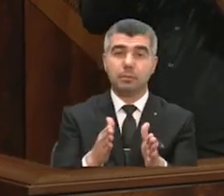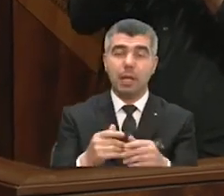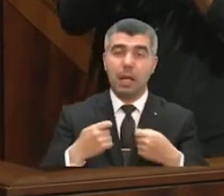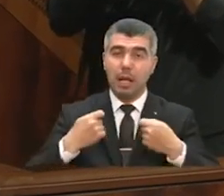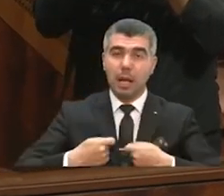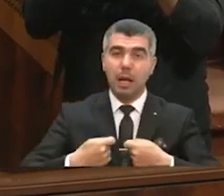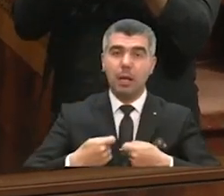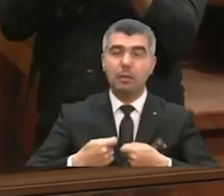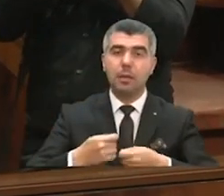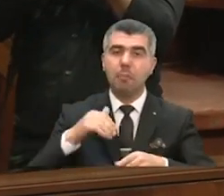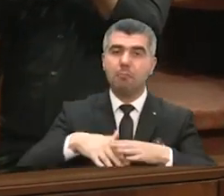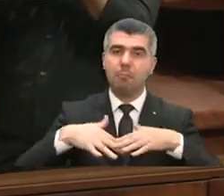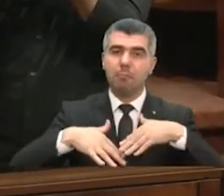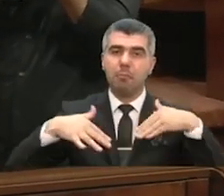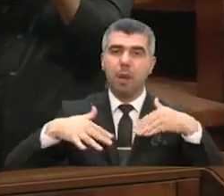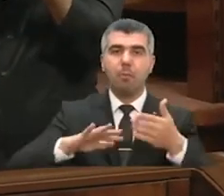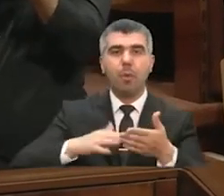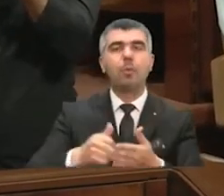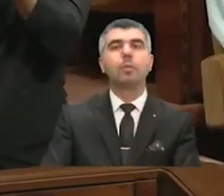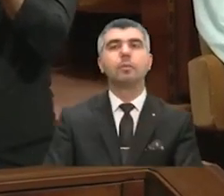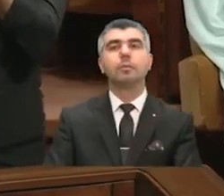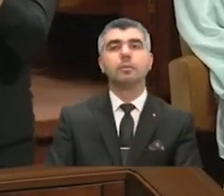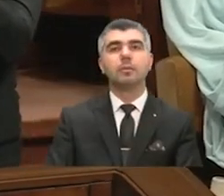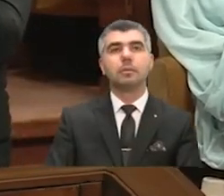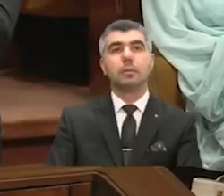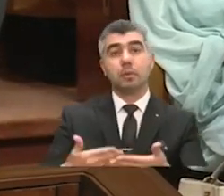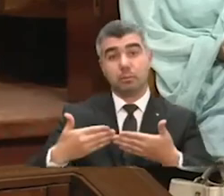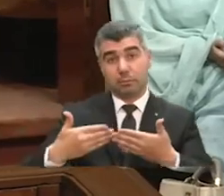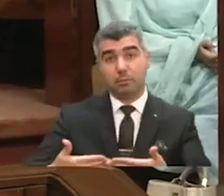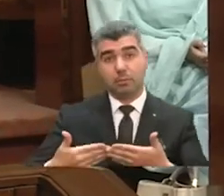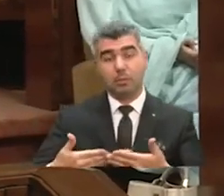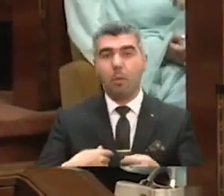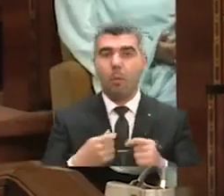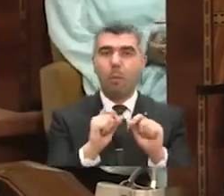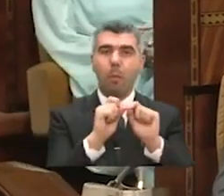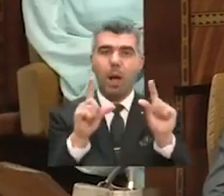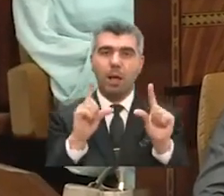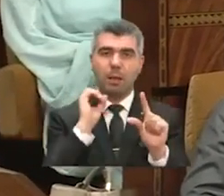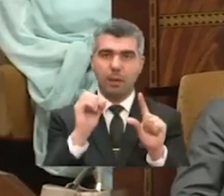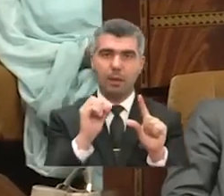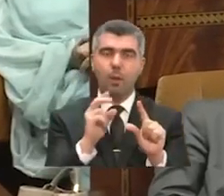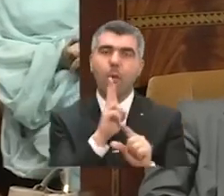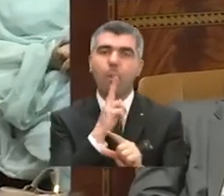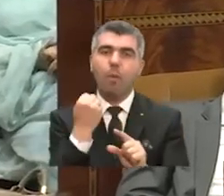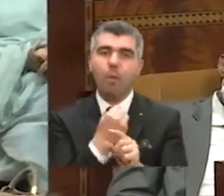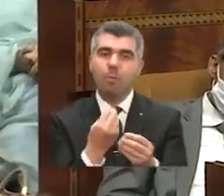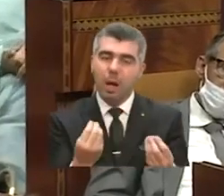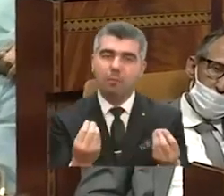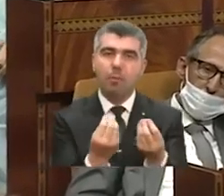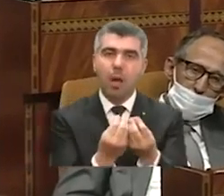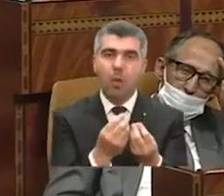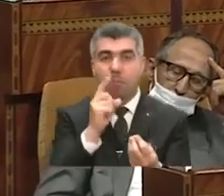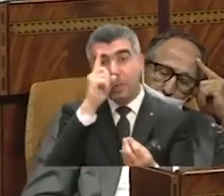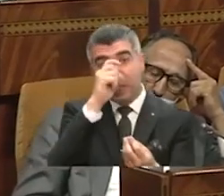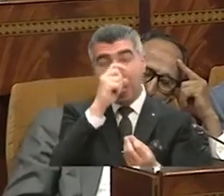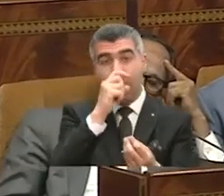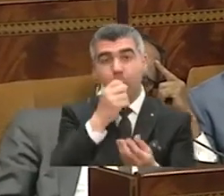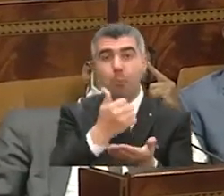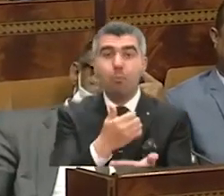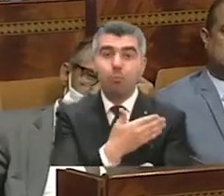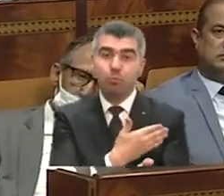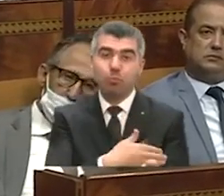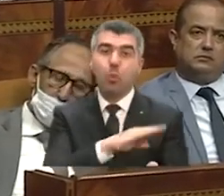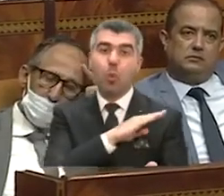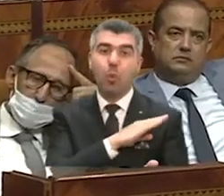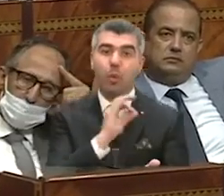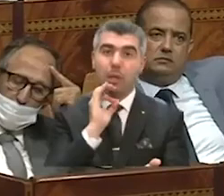السيدات والسادة النواب المحترمون، إننا واعون داخل الحكومة بجسامة المسؤولية